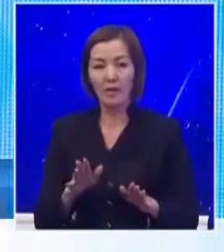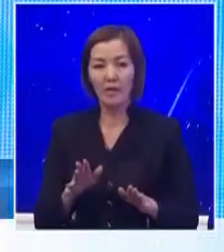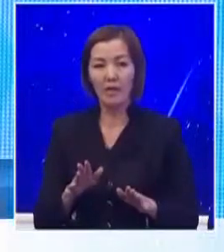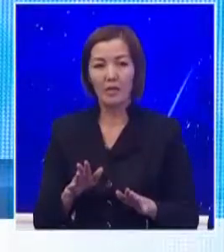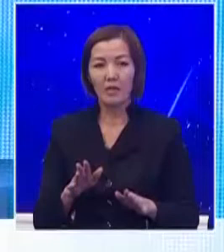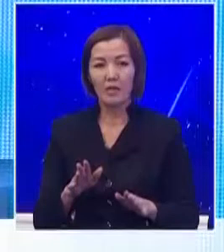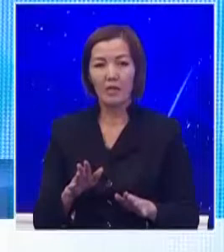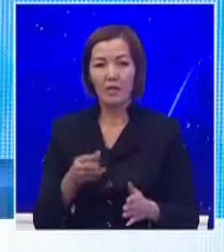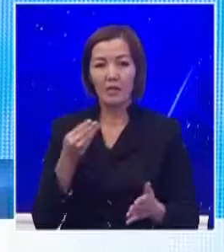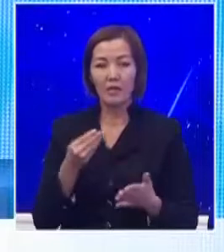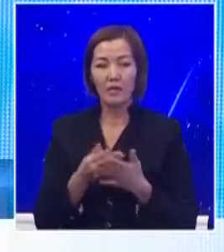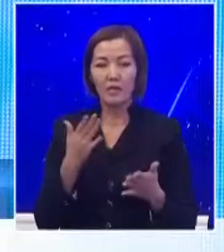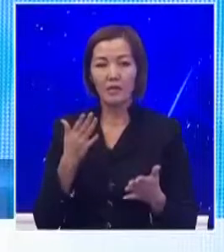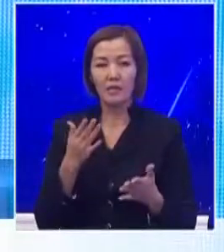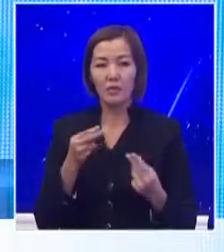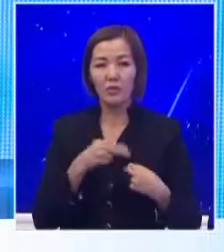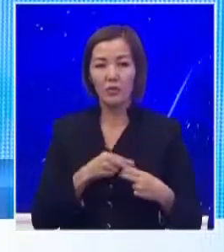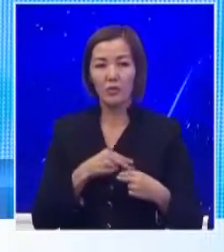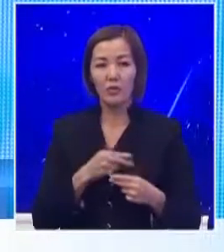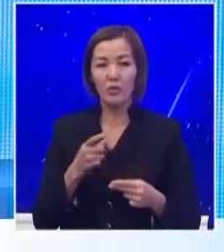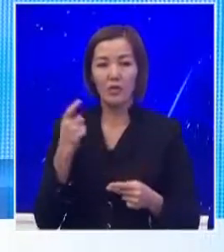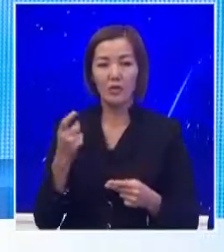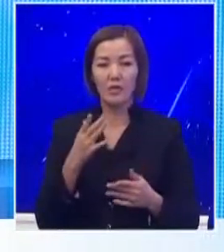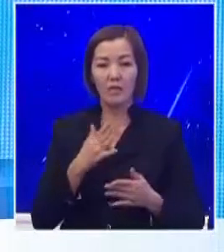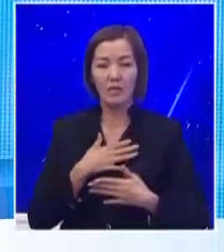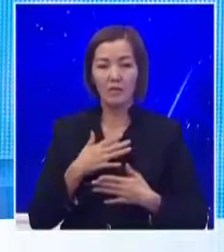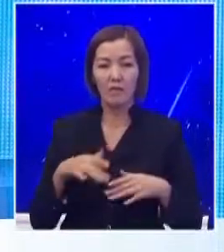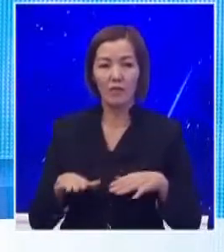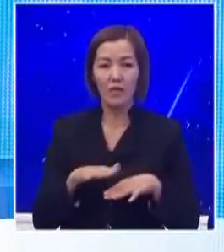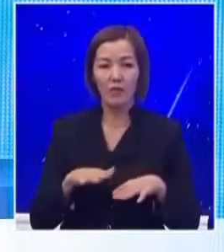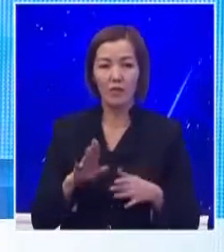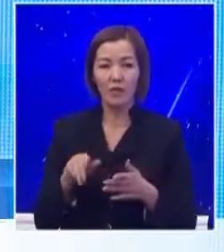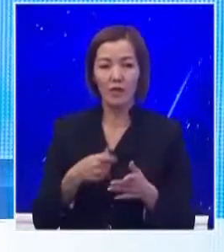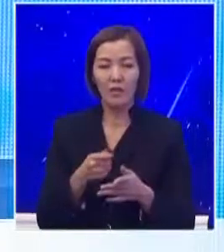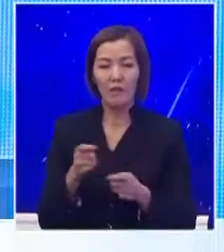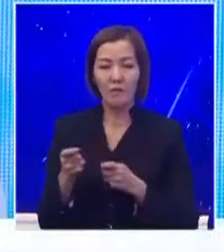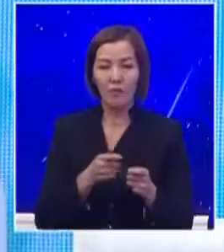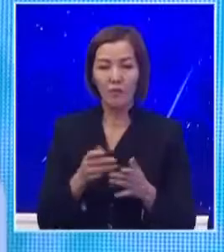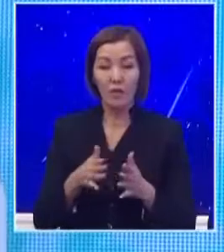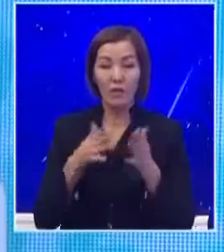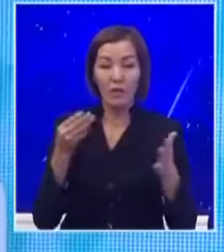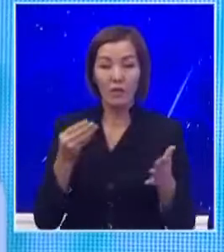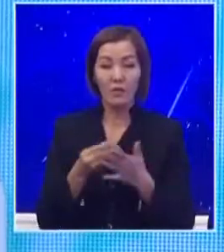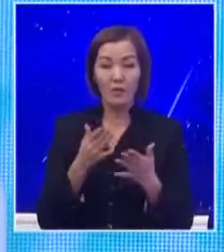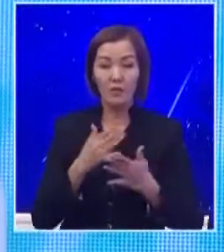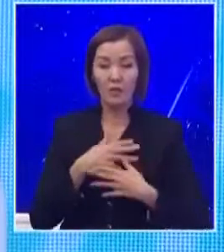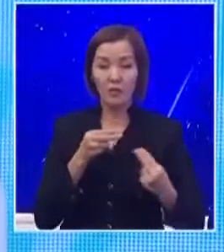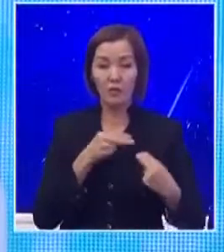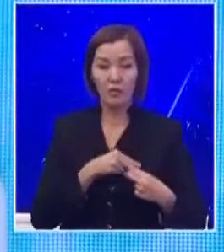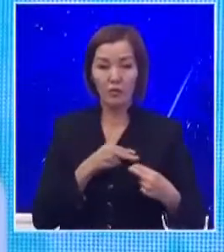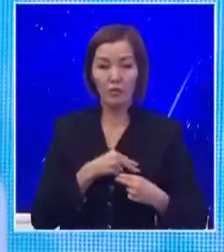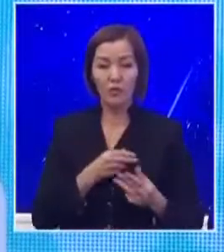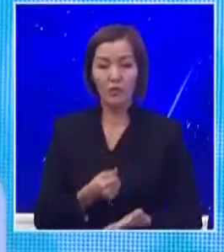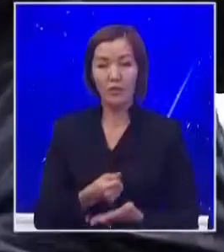есть оценка и труд всех крестьян нашего района. Благодарю главу государства за высокую оценку нашего труда,